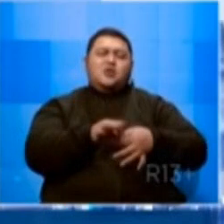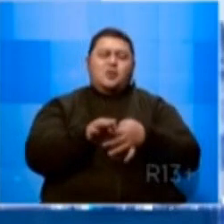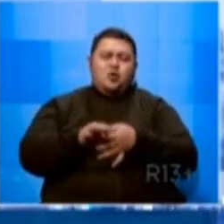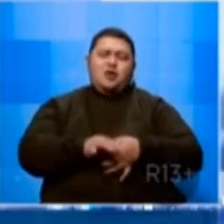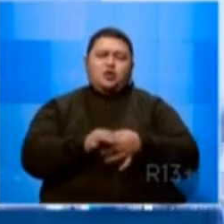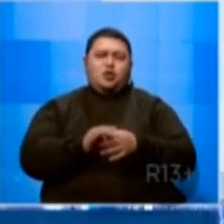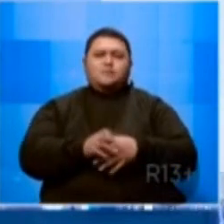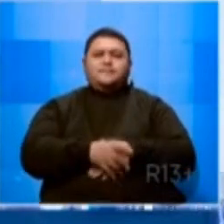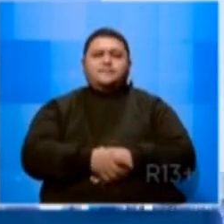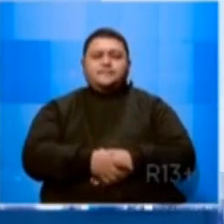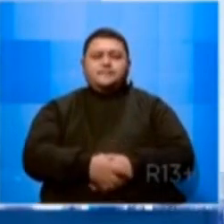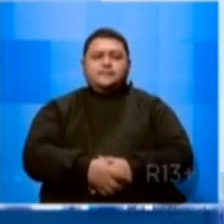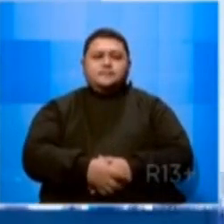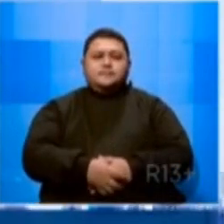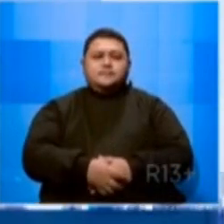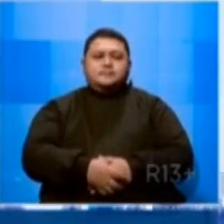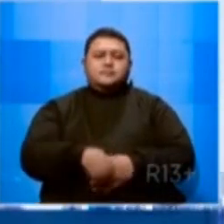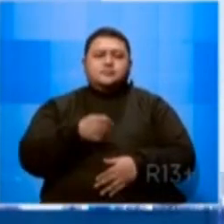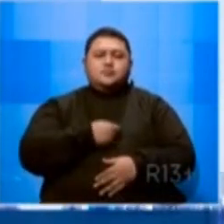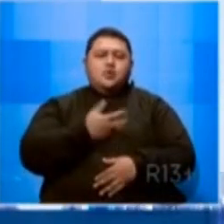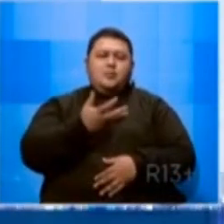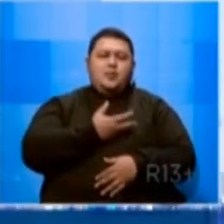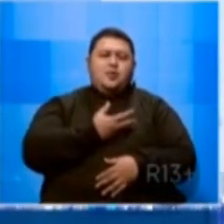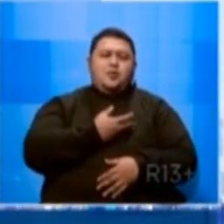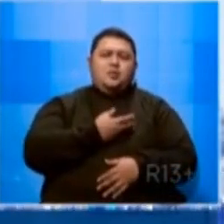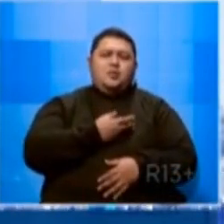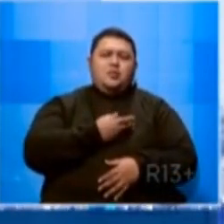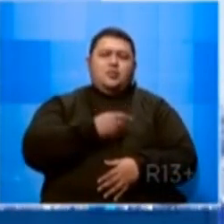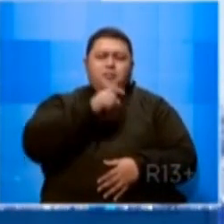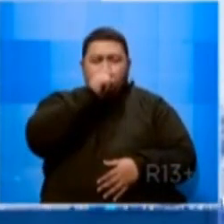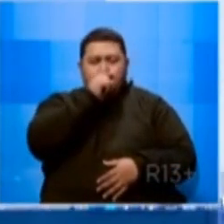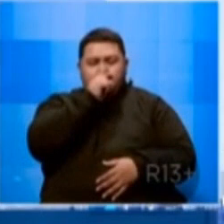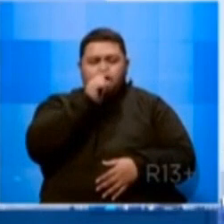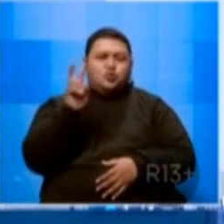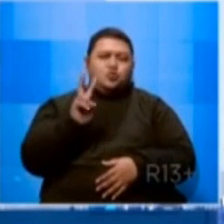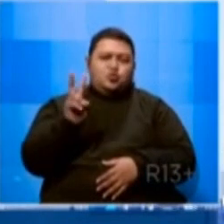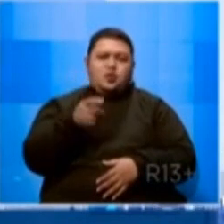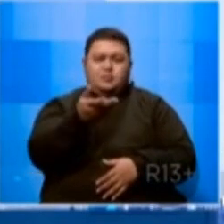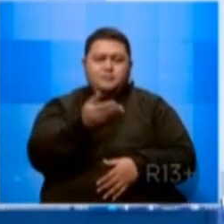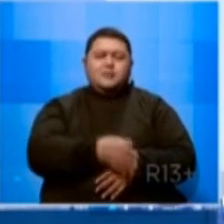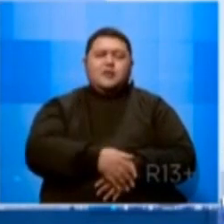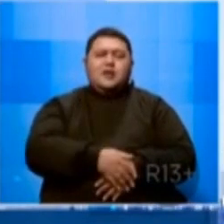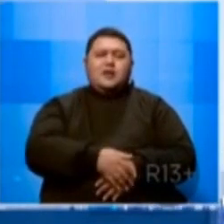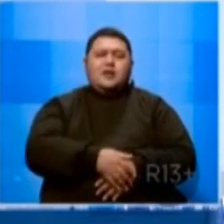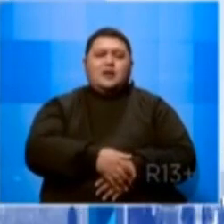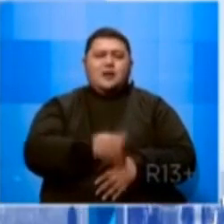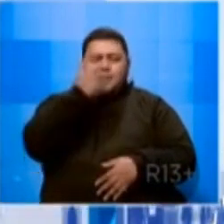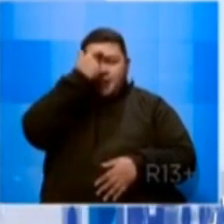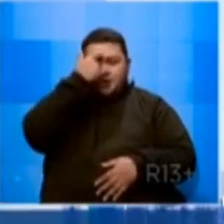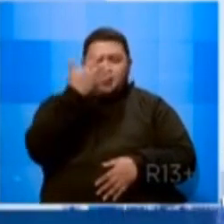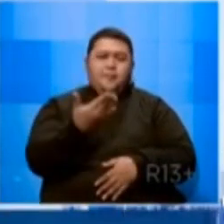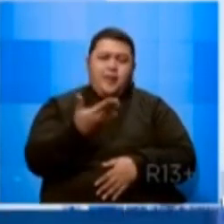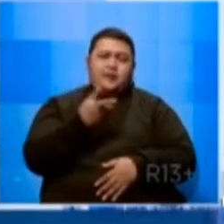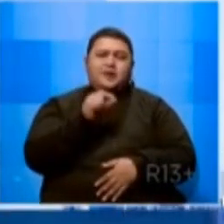saya juga ingin tanya ke pak Yohanes ini untuk pak Yohanes dan Pak Bernard juga pelajaran apa kemudian yang bisa kita